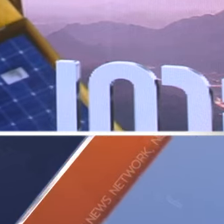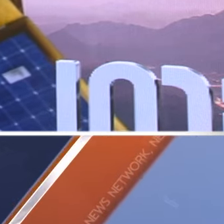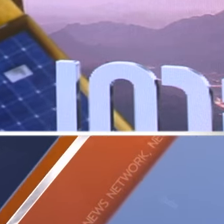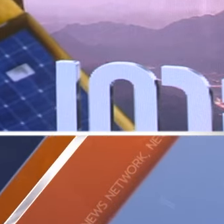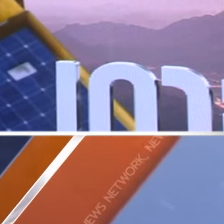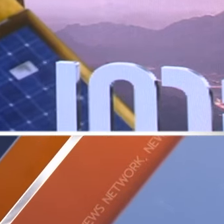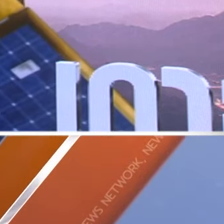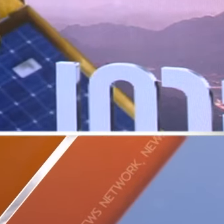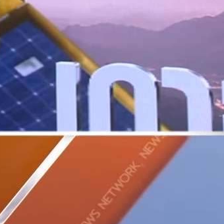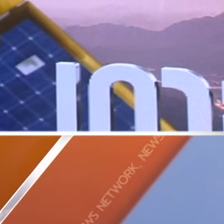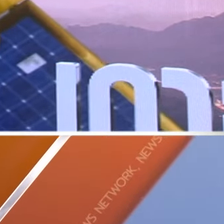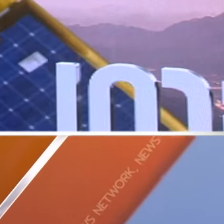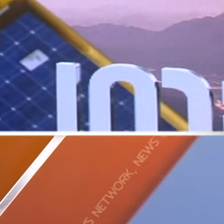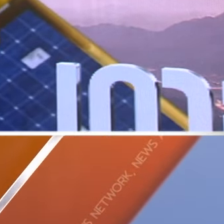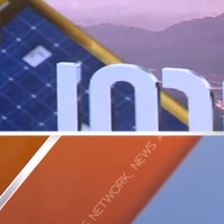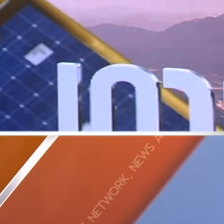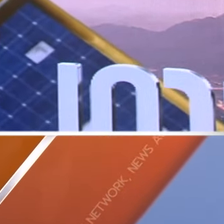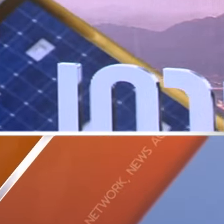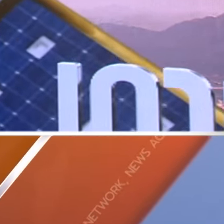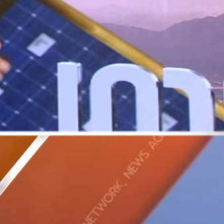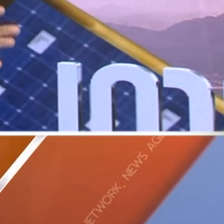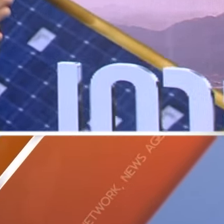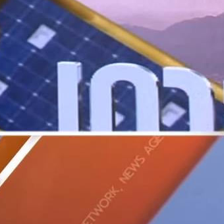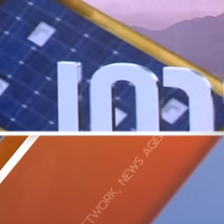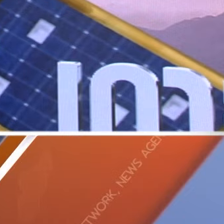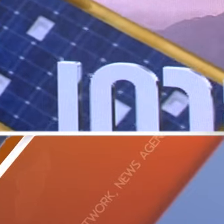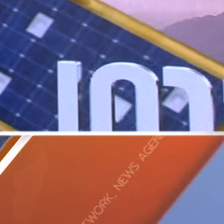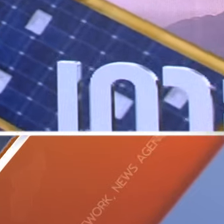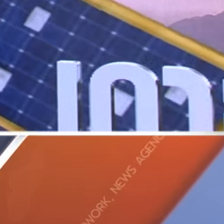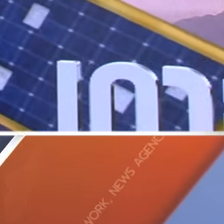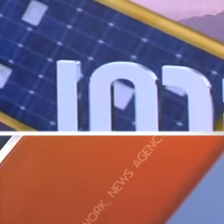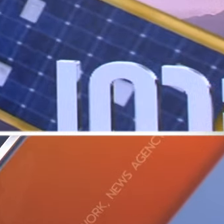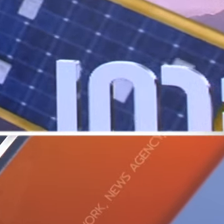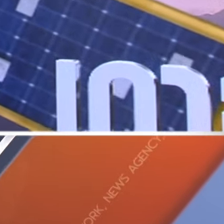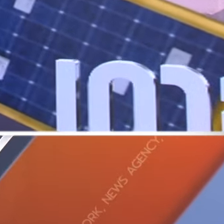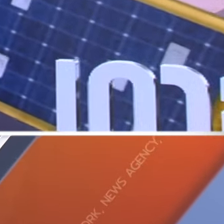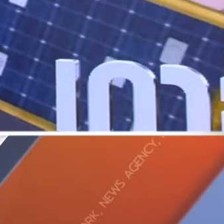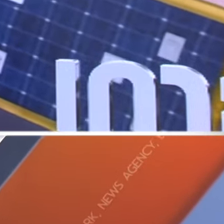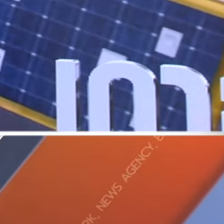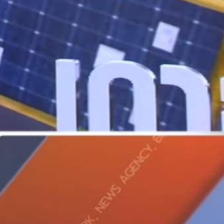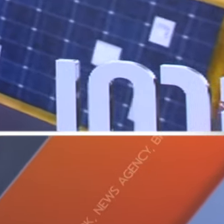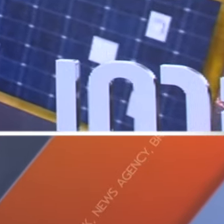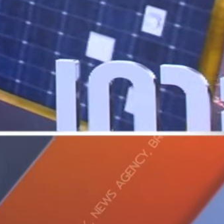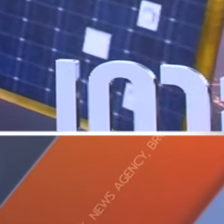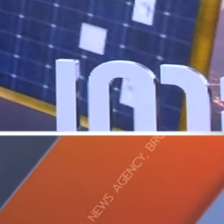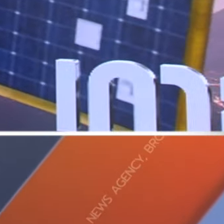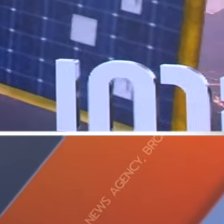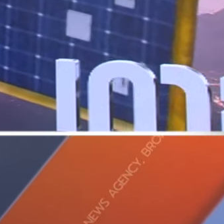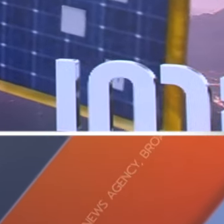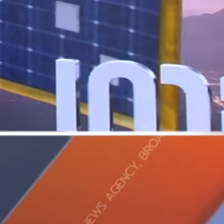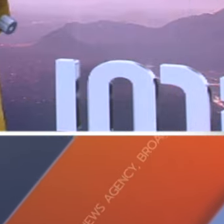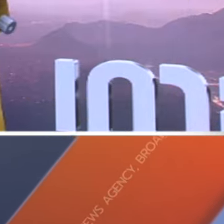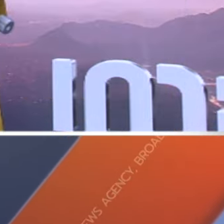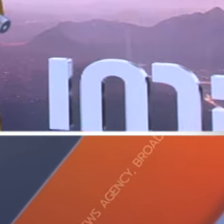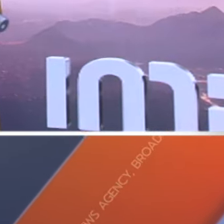ดาวเทียมที่มีชื่อว่า theos 2นั่นเองนะครับได้ติดตามสถานการณ์น้ำท่วมในบ้านเราแล้วก็จิเนี่ยนำภาพมาเผยแพร่ซึ่งจริงๆแล้วเนี่ยพี่ลิซ่า